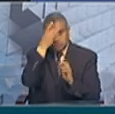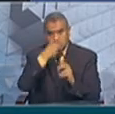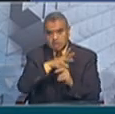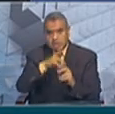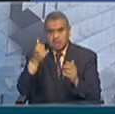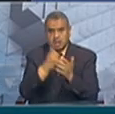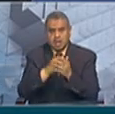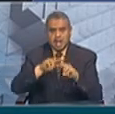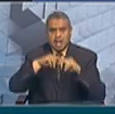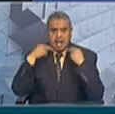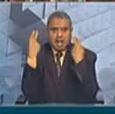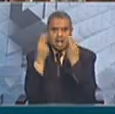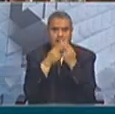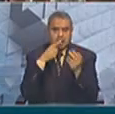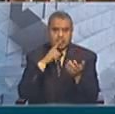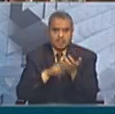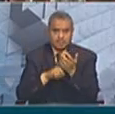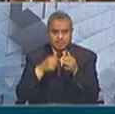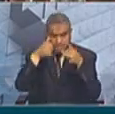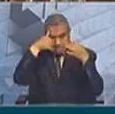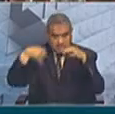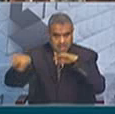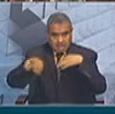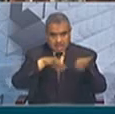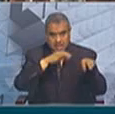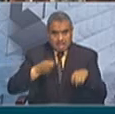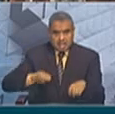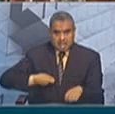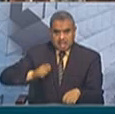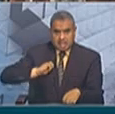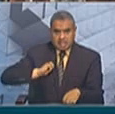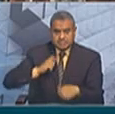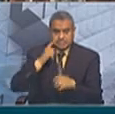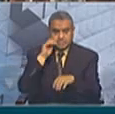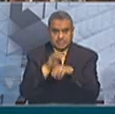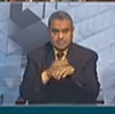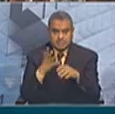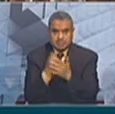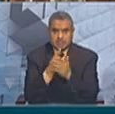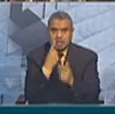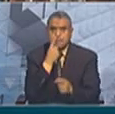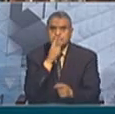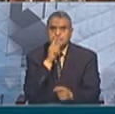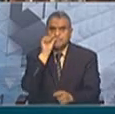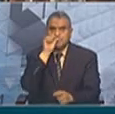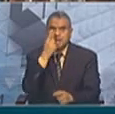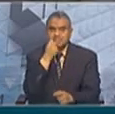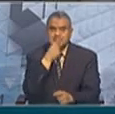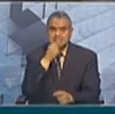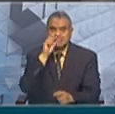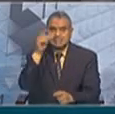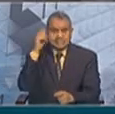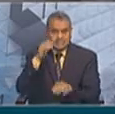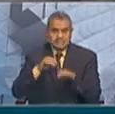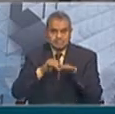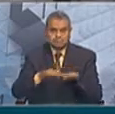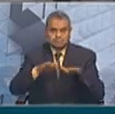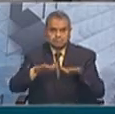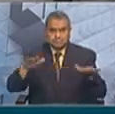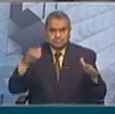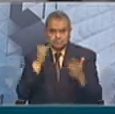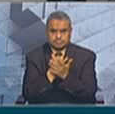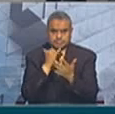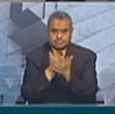سائر أنحاء العالم. في إسبانيا تستعد منطقة مدريد التي تعد بؤرة تفشي الوباء في